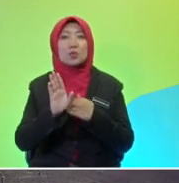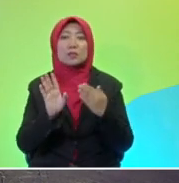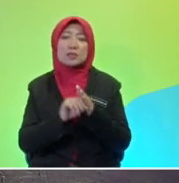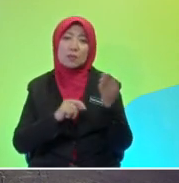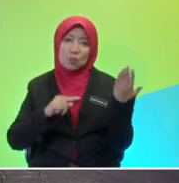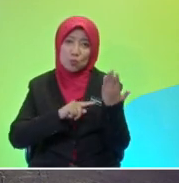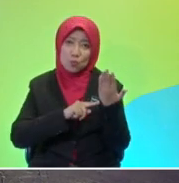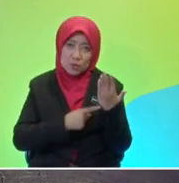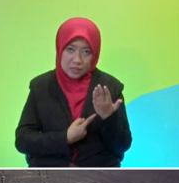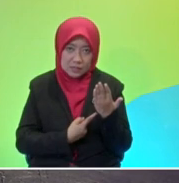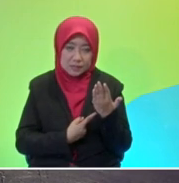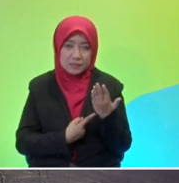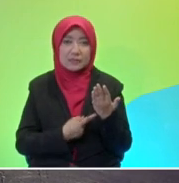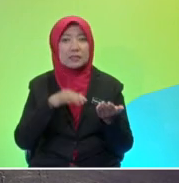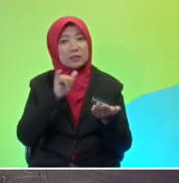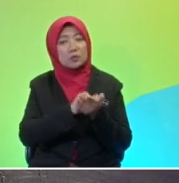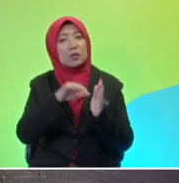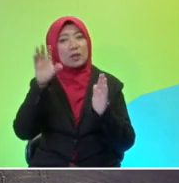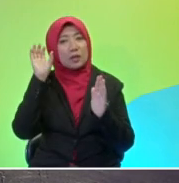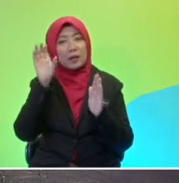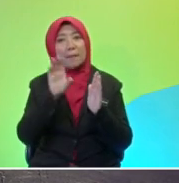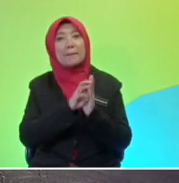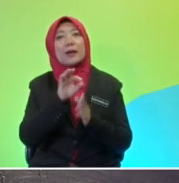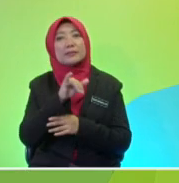yang ini Iya Cikgu iya